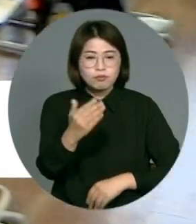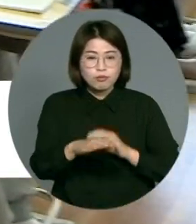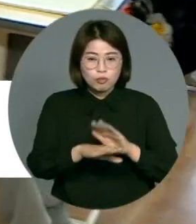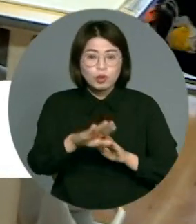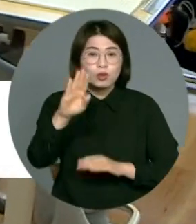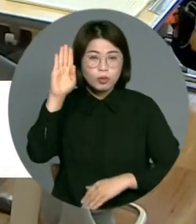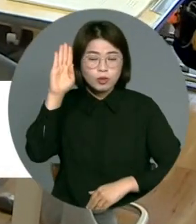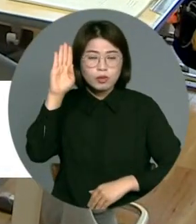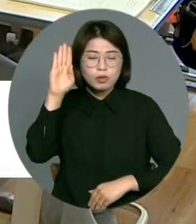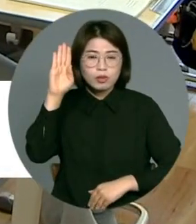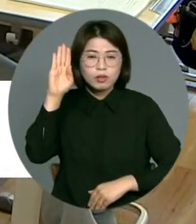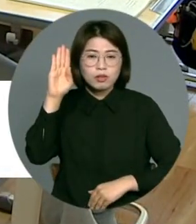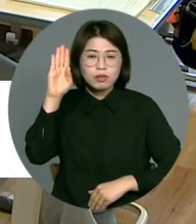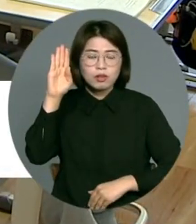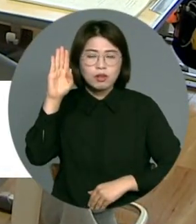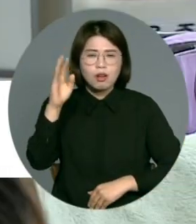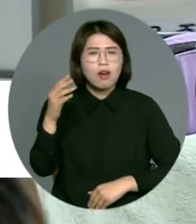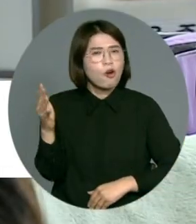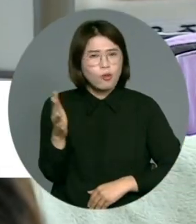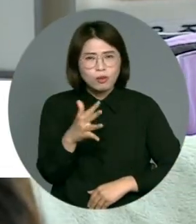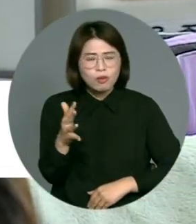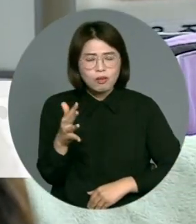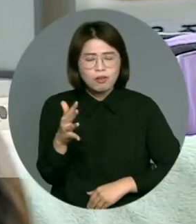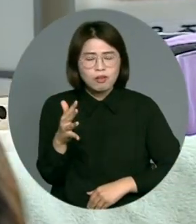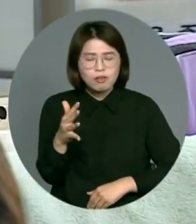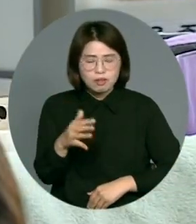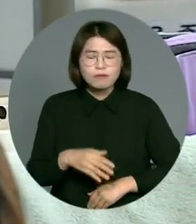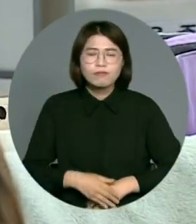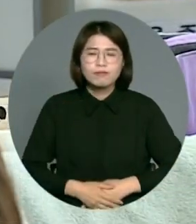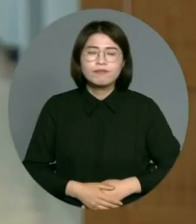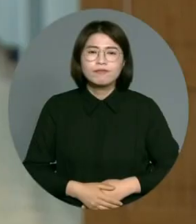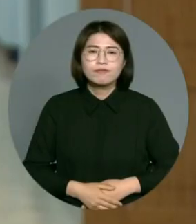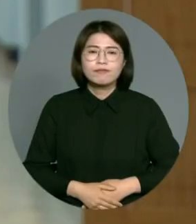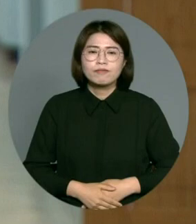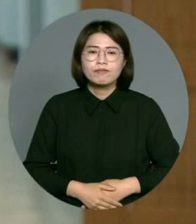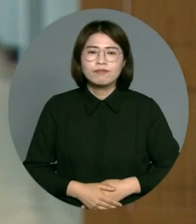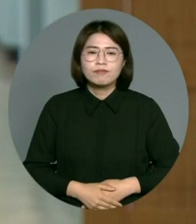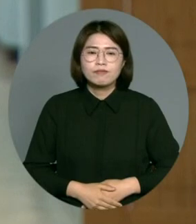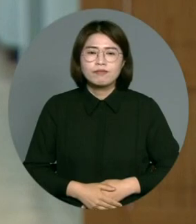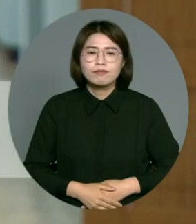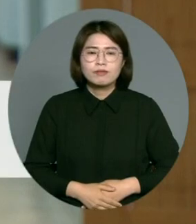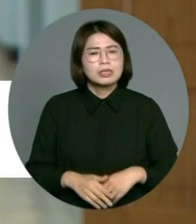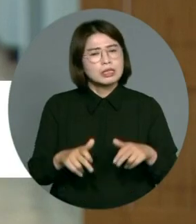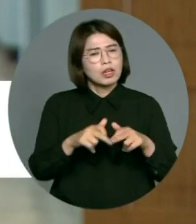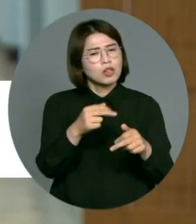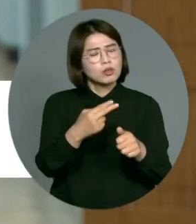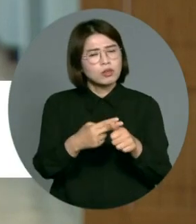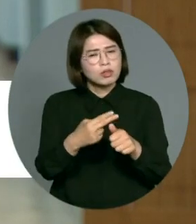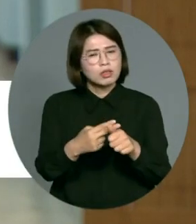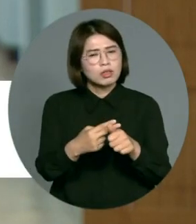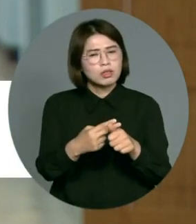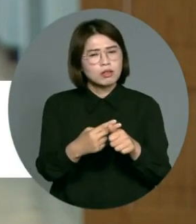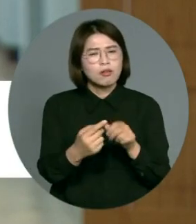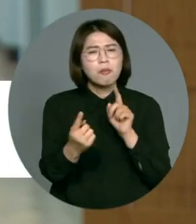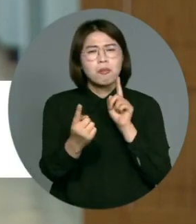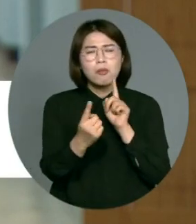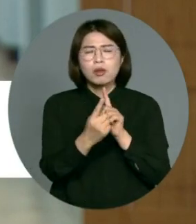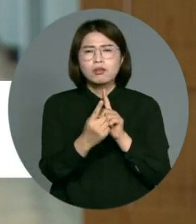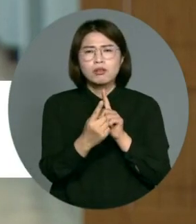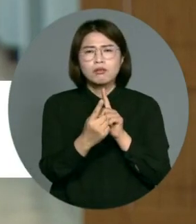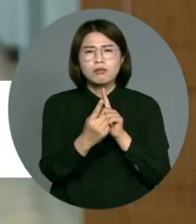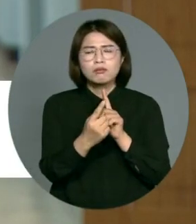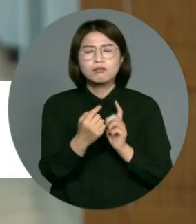한번 들어볼까요? 아무도 없는 것 같네요. 장애를 가진 선생님을 만나보는